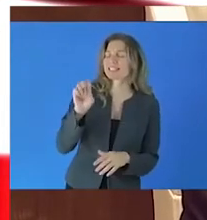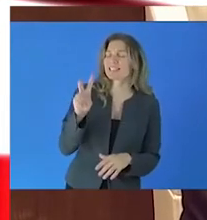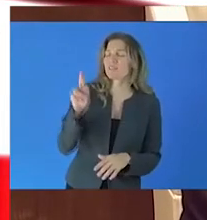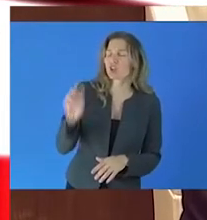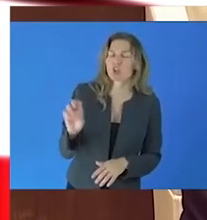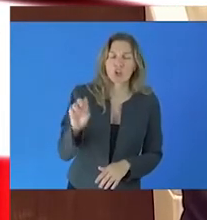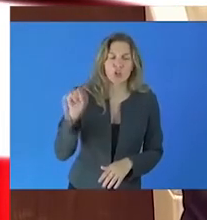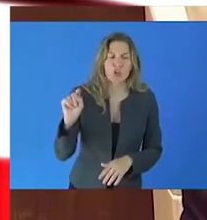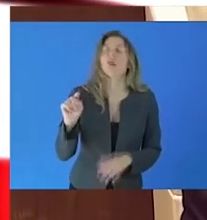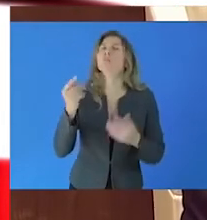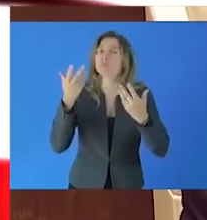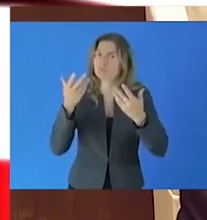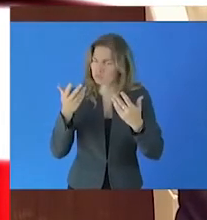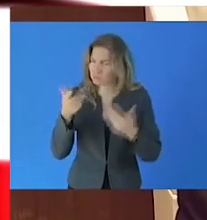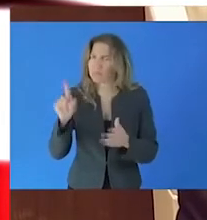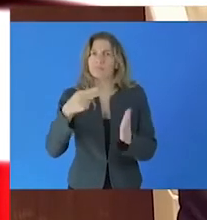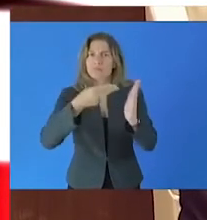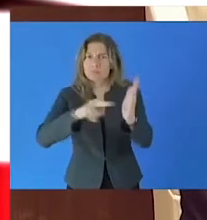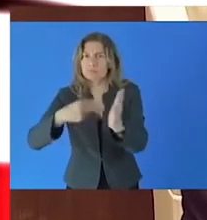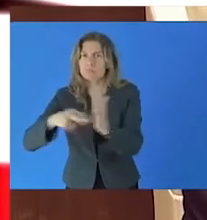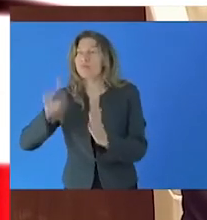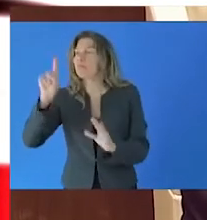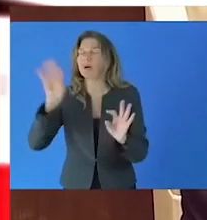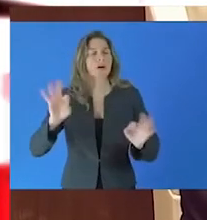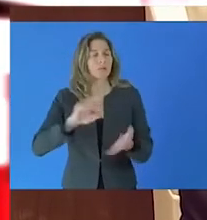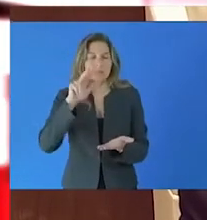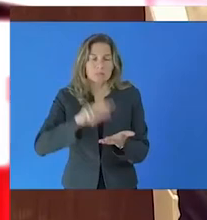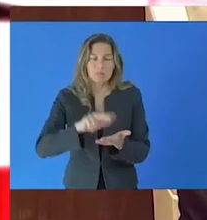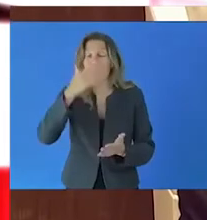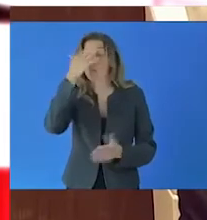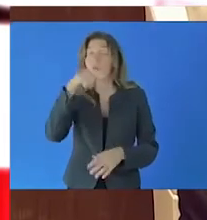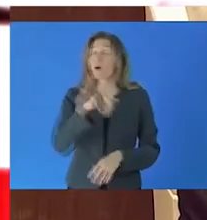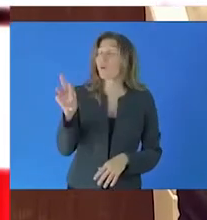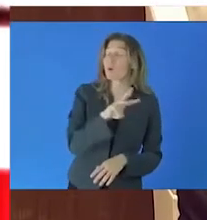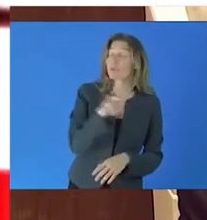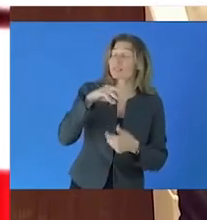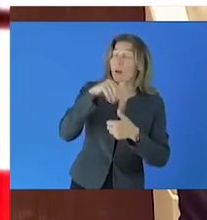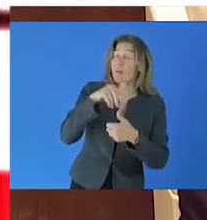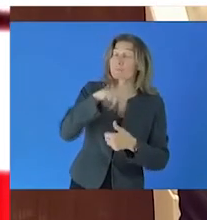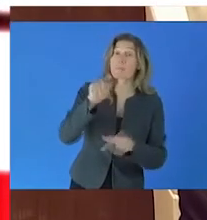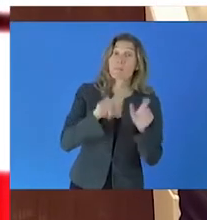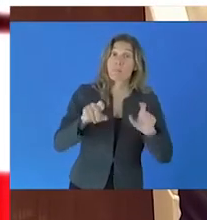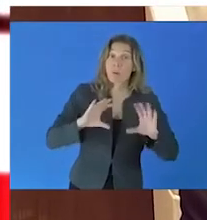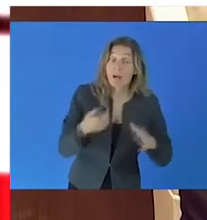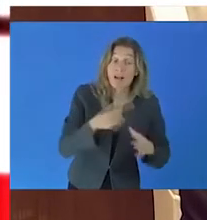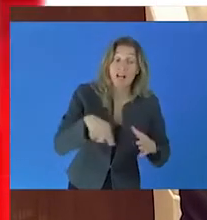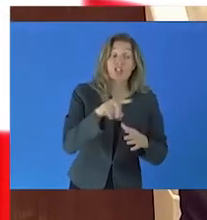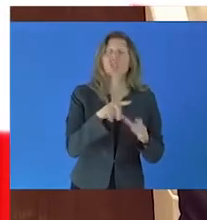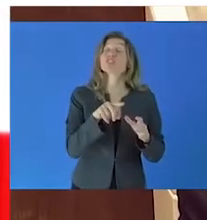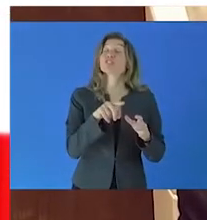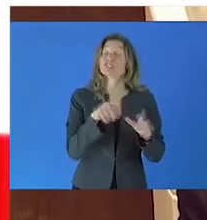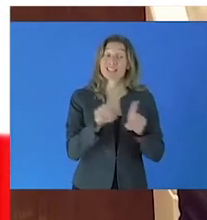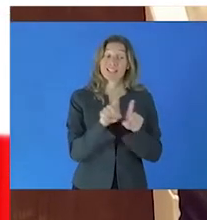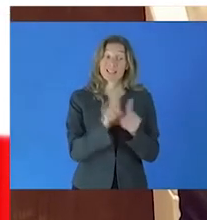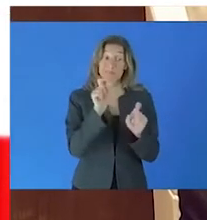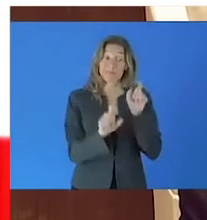compris deux sentences arbitrales à reconnaître notre état d' arménien occidental et c'est freudien international document officiel que j'ai mis